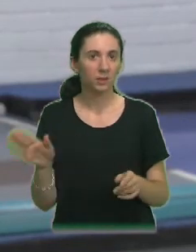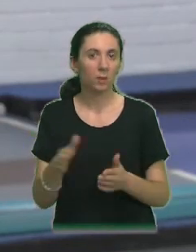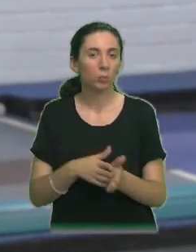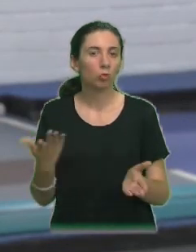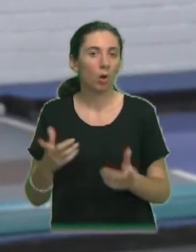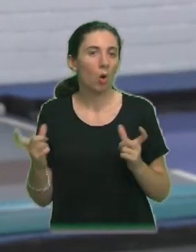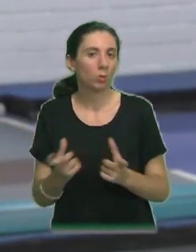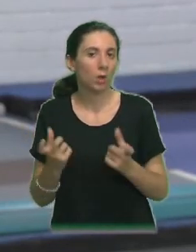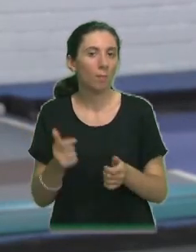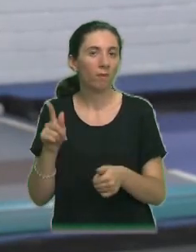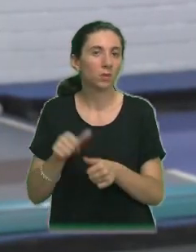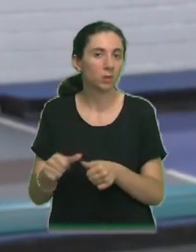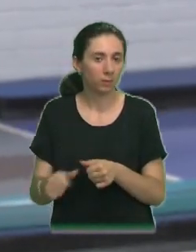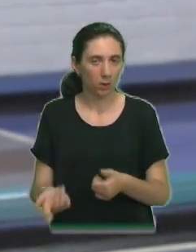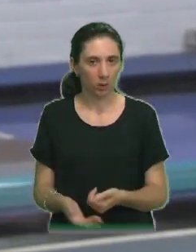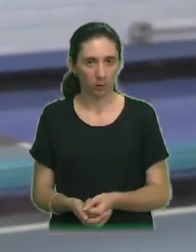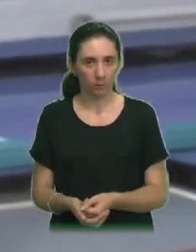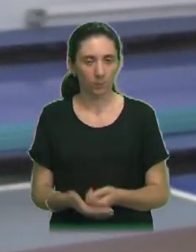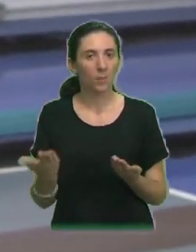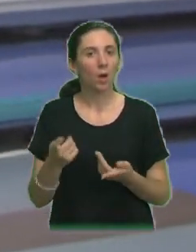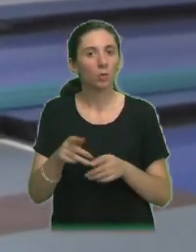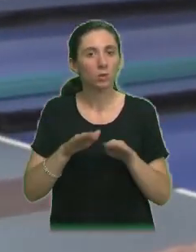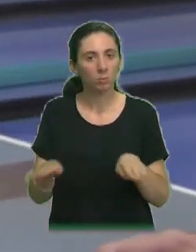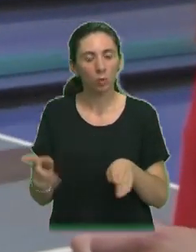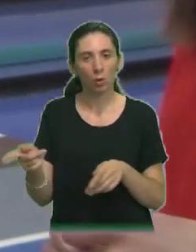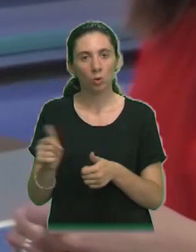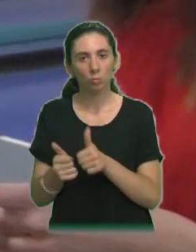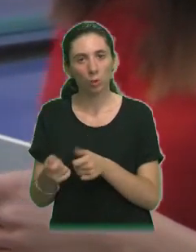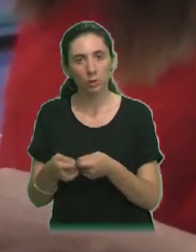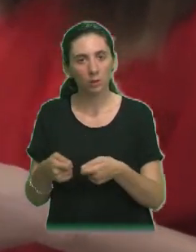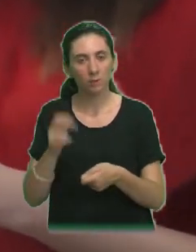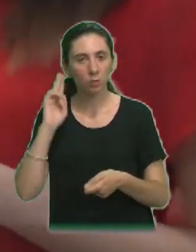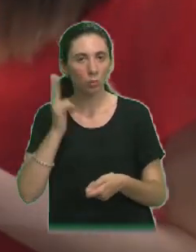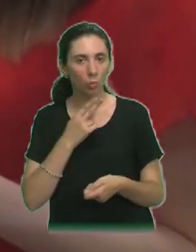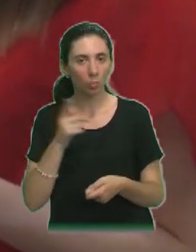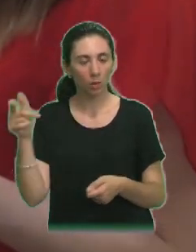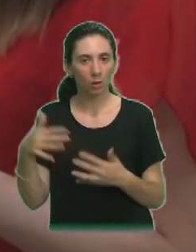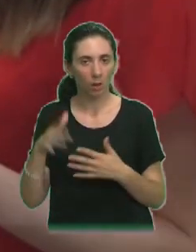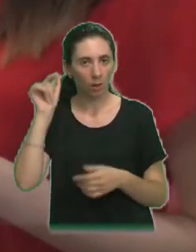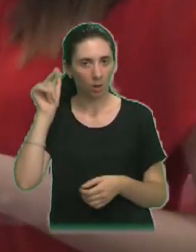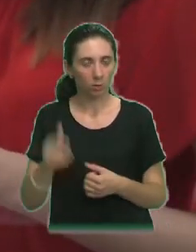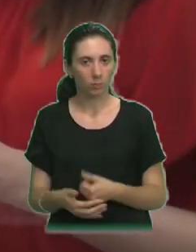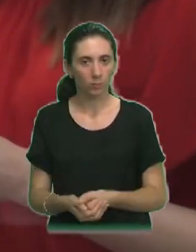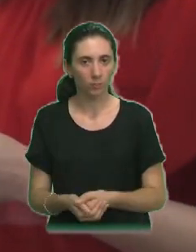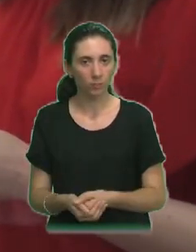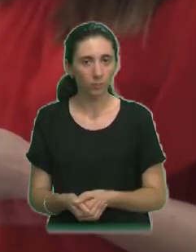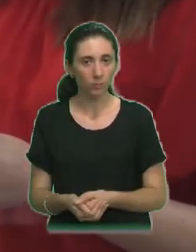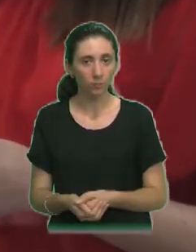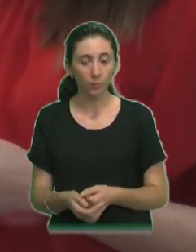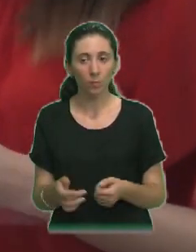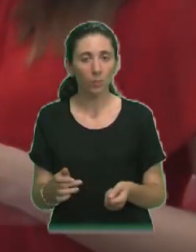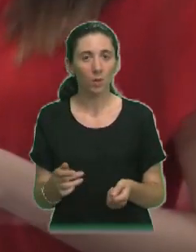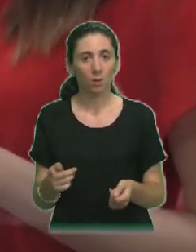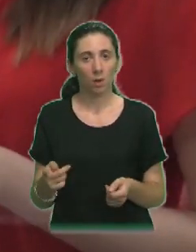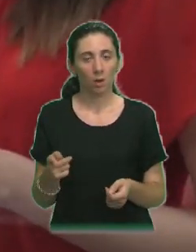iz afrikancije. A kako ste onda završili u Športskom savezu gluhih grada Karlovca? Kako su utakmice